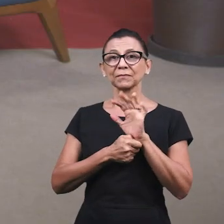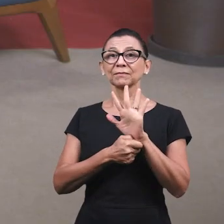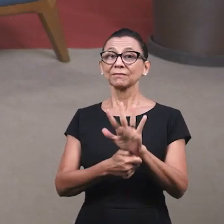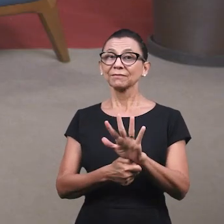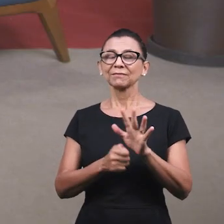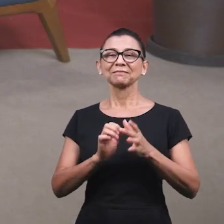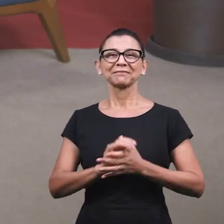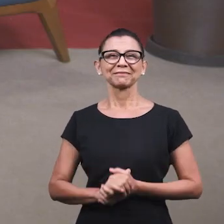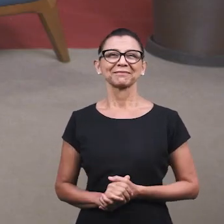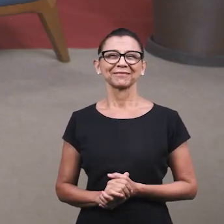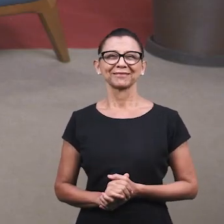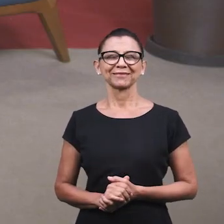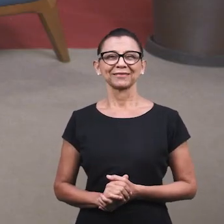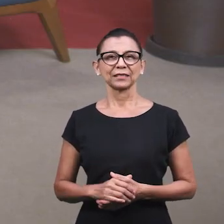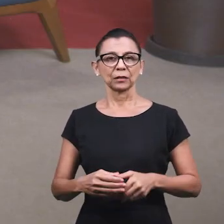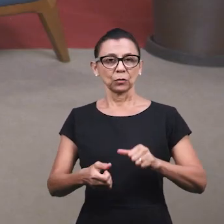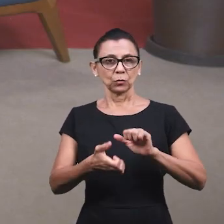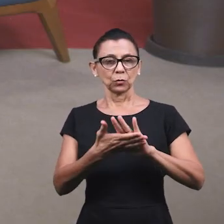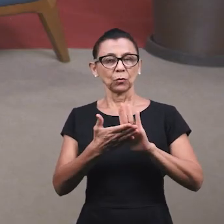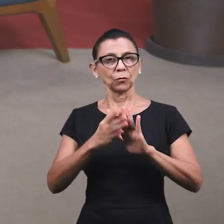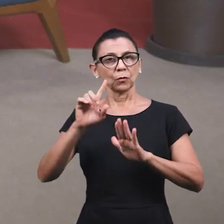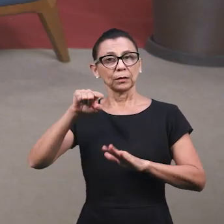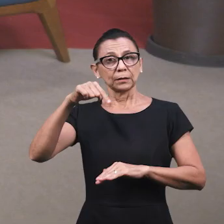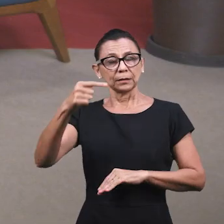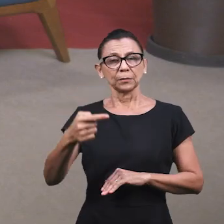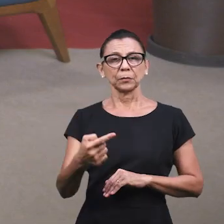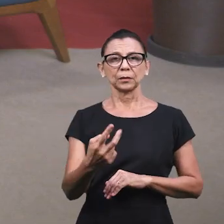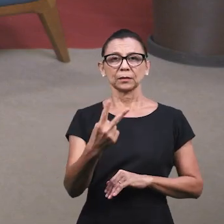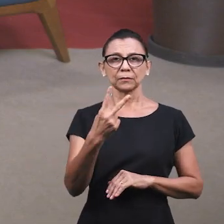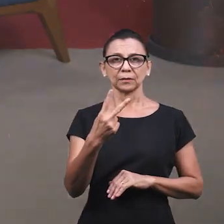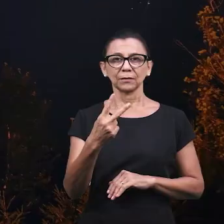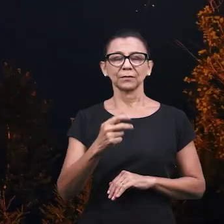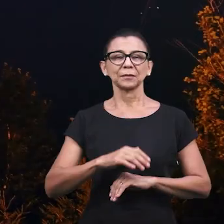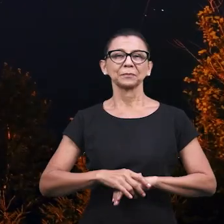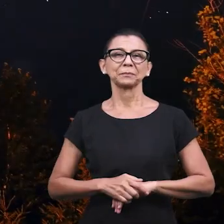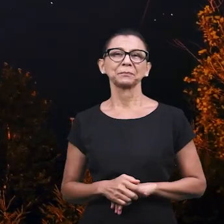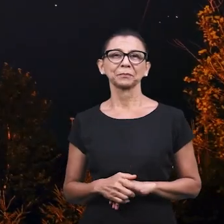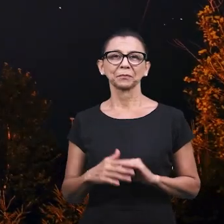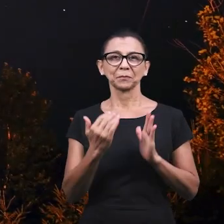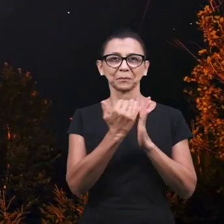révélé. Nous allons chanter une longue et dans la séquence, vous regardez le volet leçon du Manaïm.